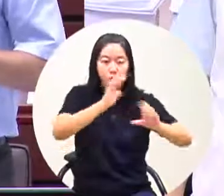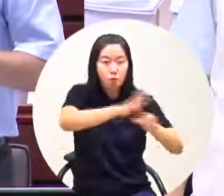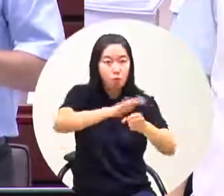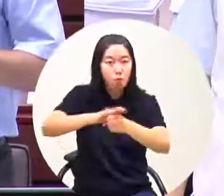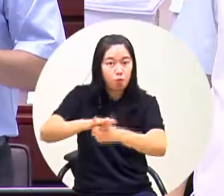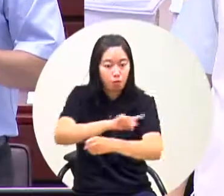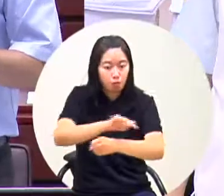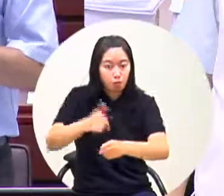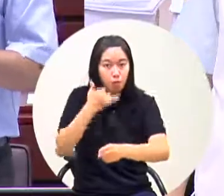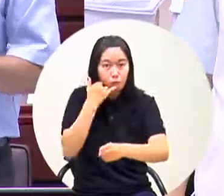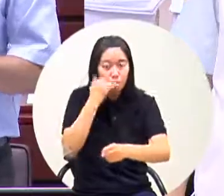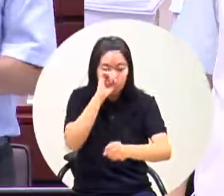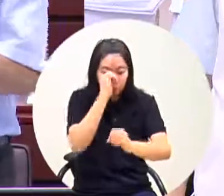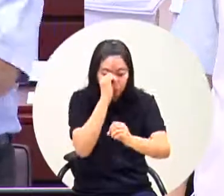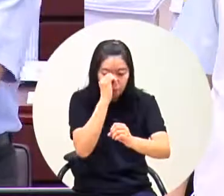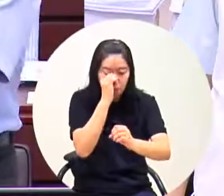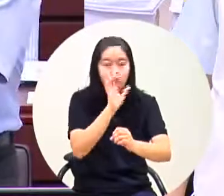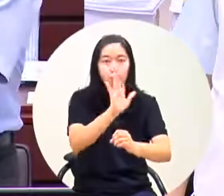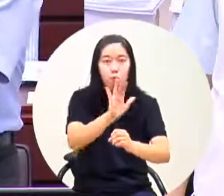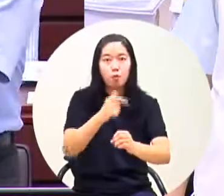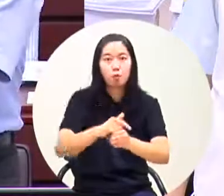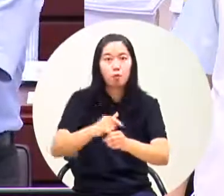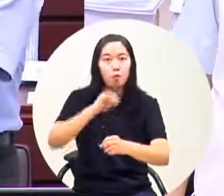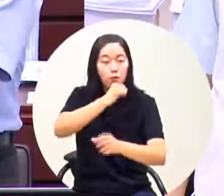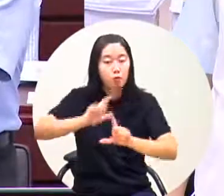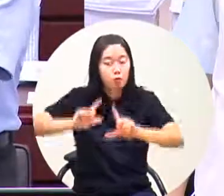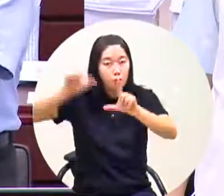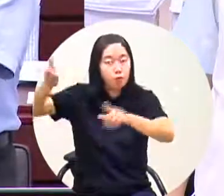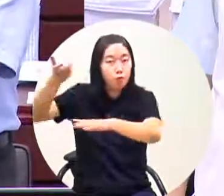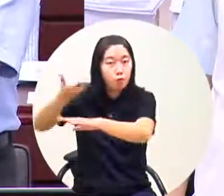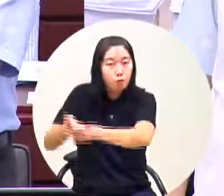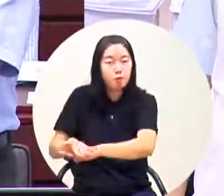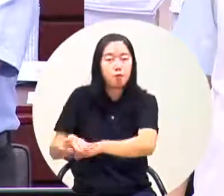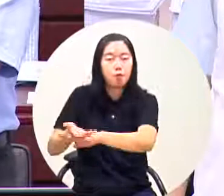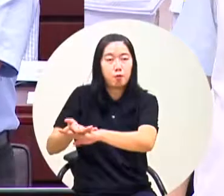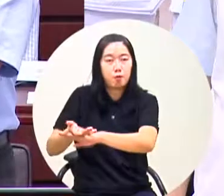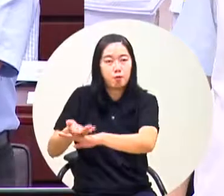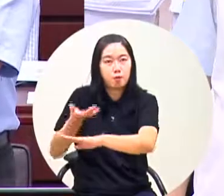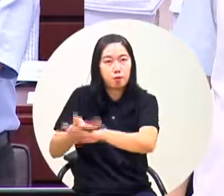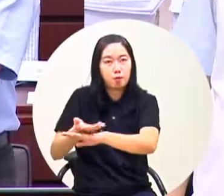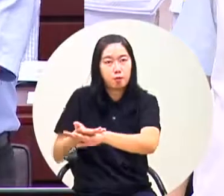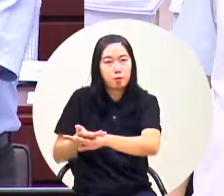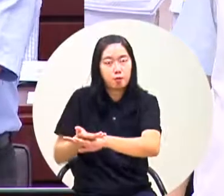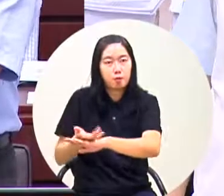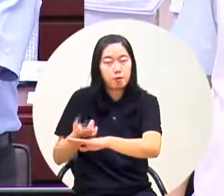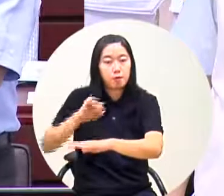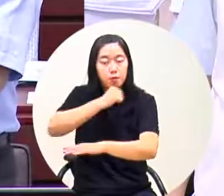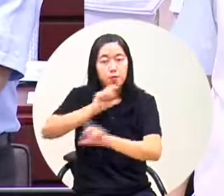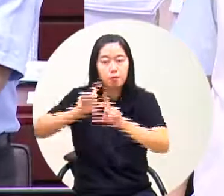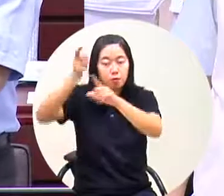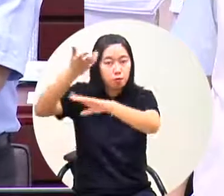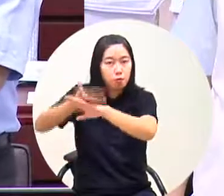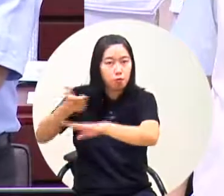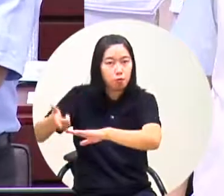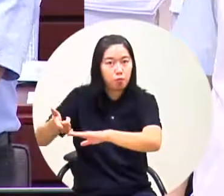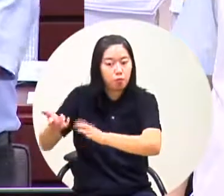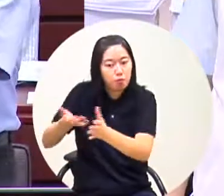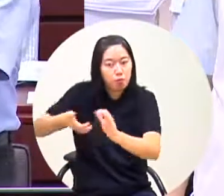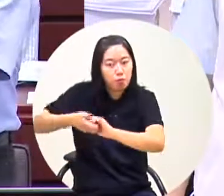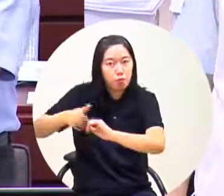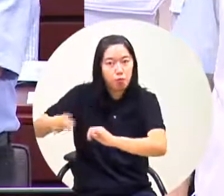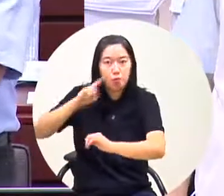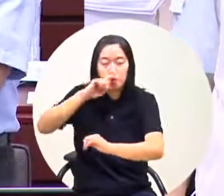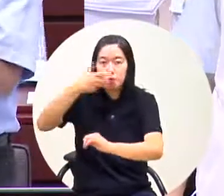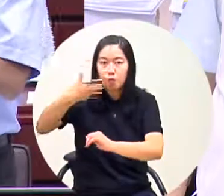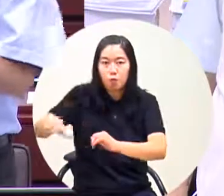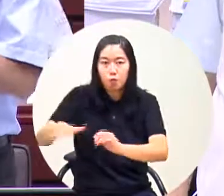检测过。所以台东进坑底的因迄个，因遐有预定是一个污水处理厂的